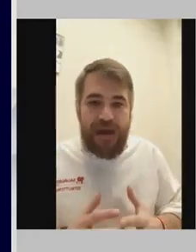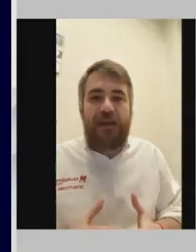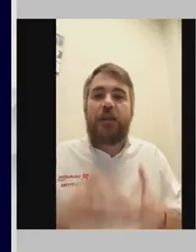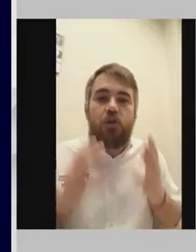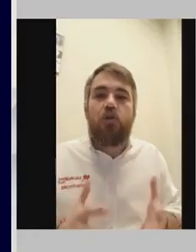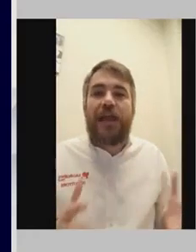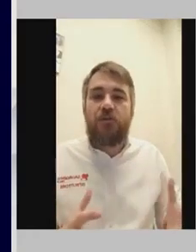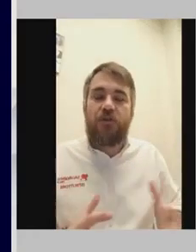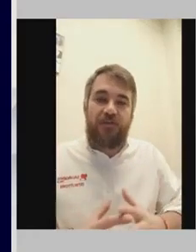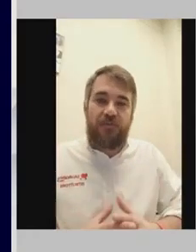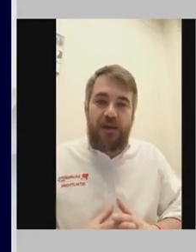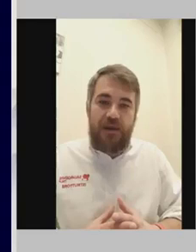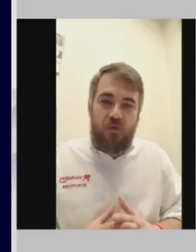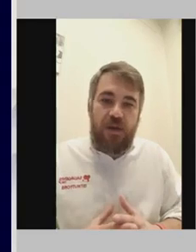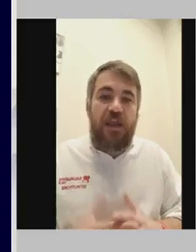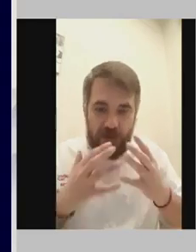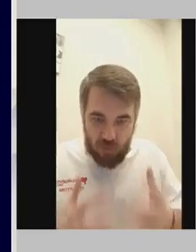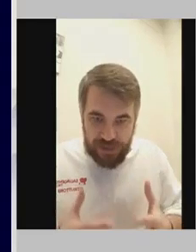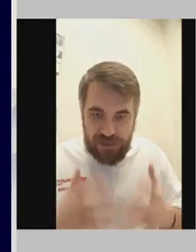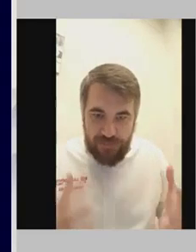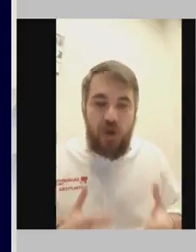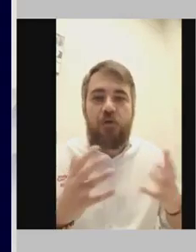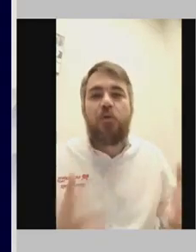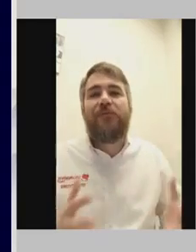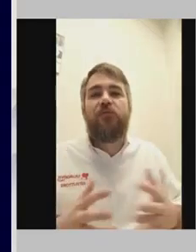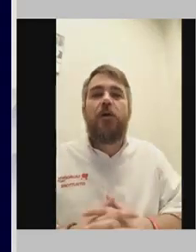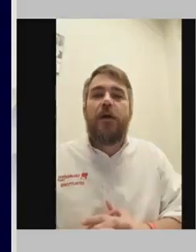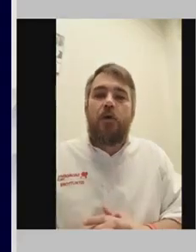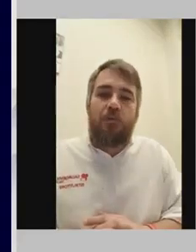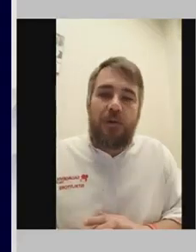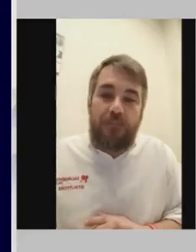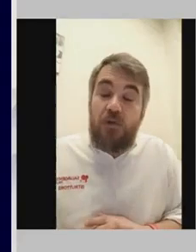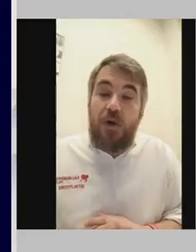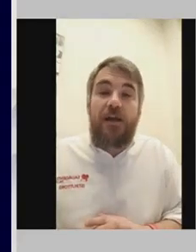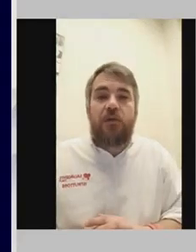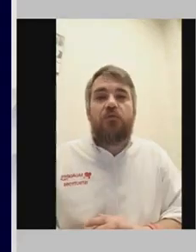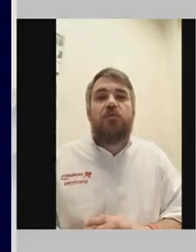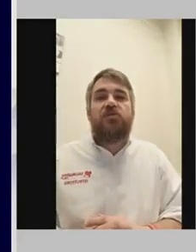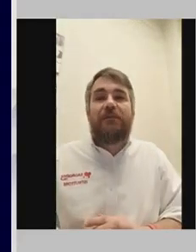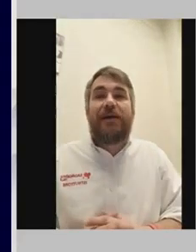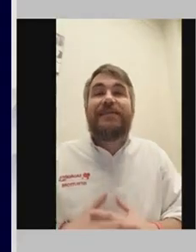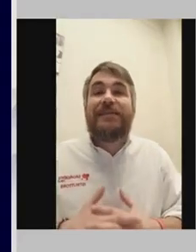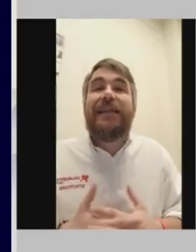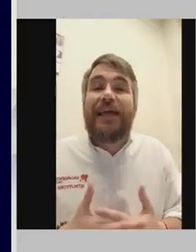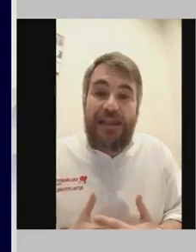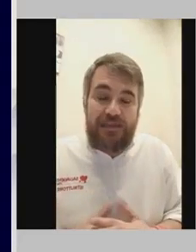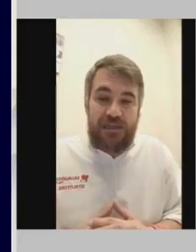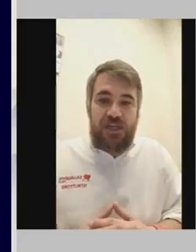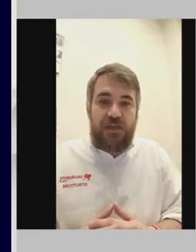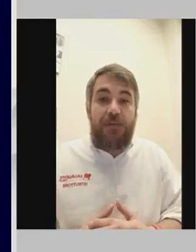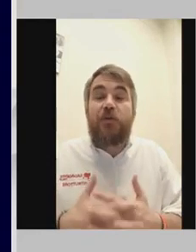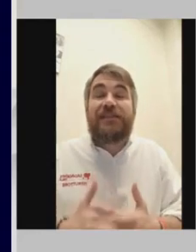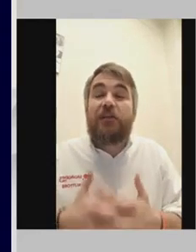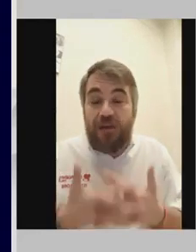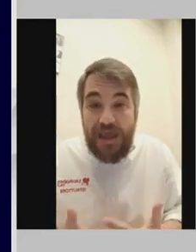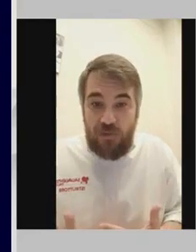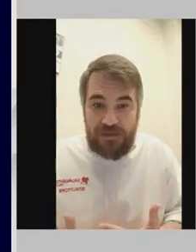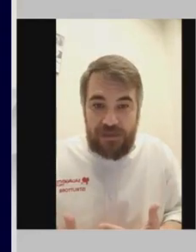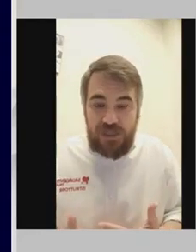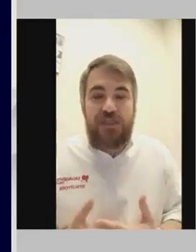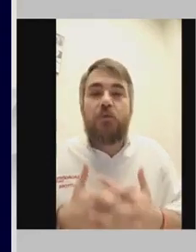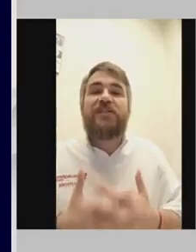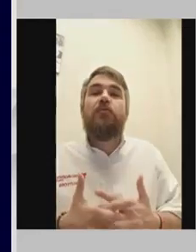larghissima parte non hanno i defibrillatori, e quindi poi quando un bambino o anche un adulto sta male si grida alla tragedia? Ma questa non